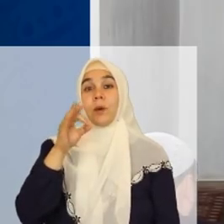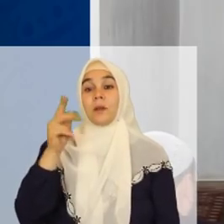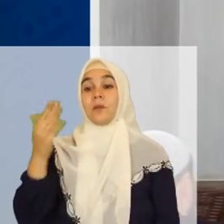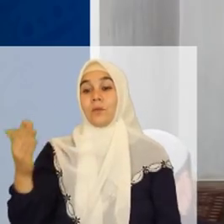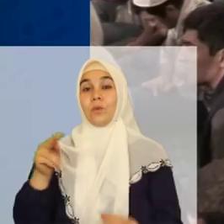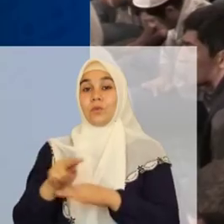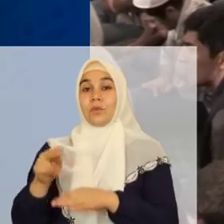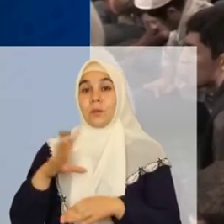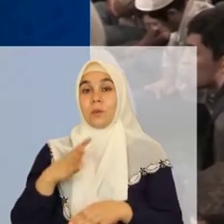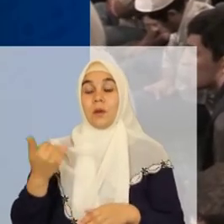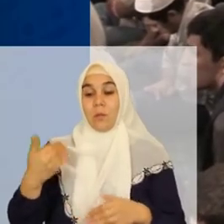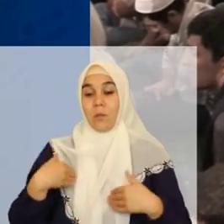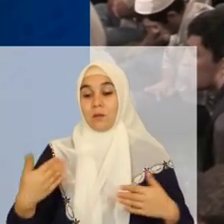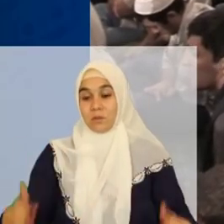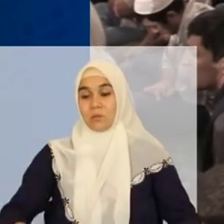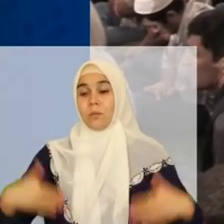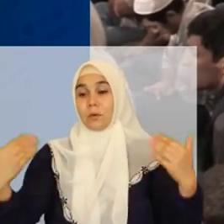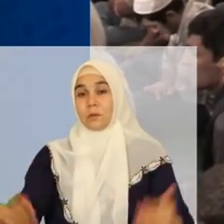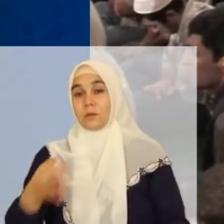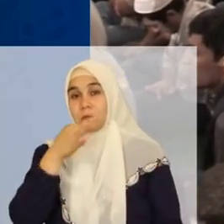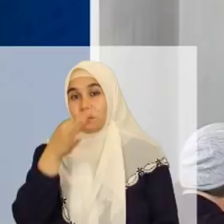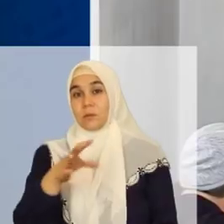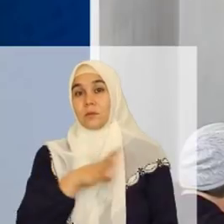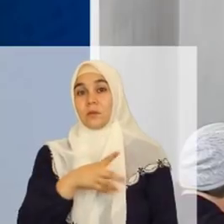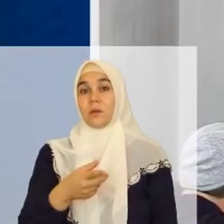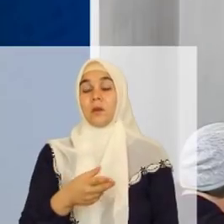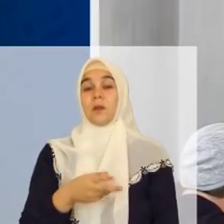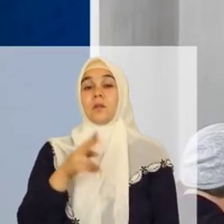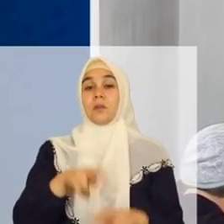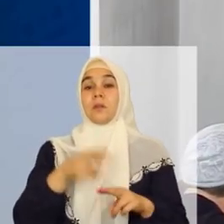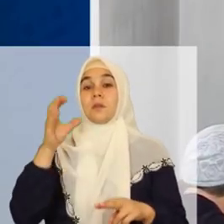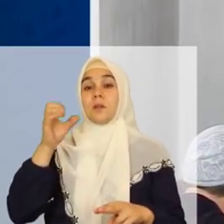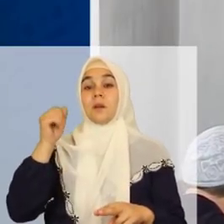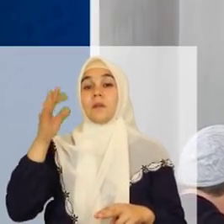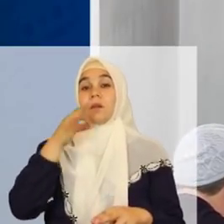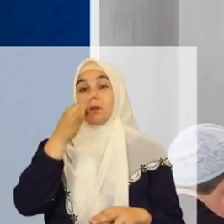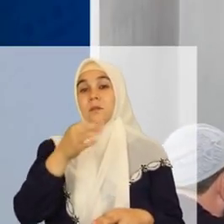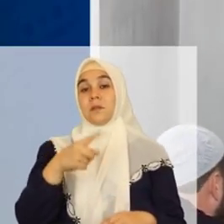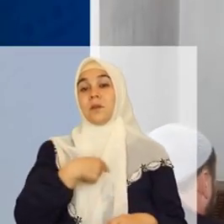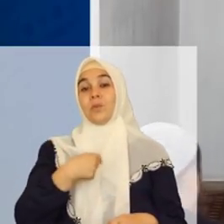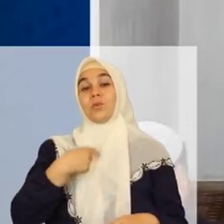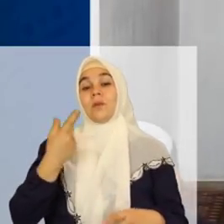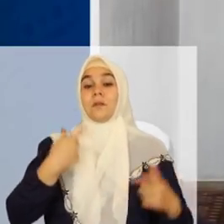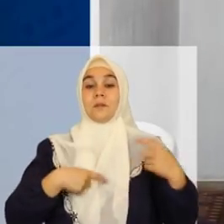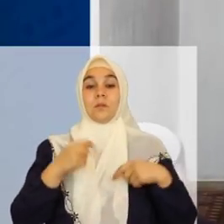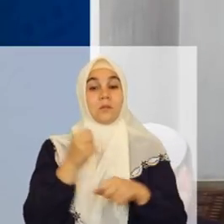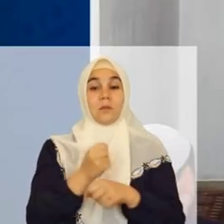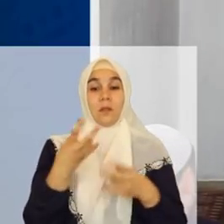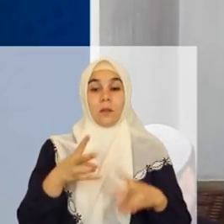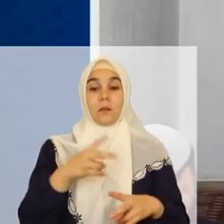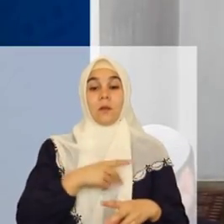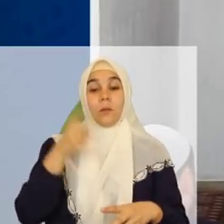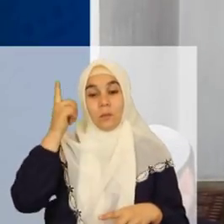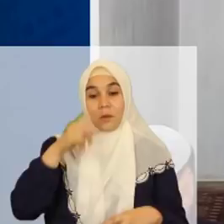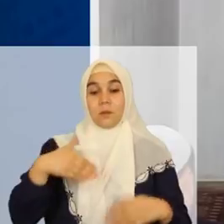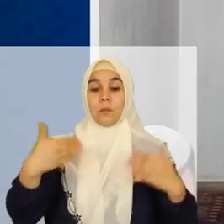ey Allohning rasuli, meni pastga tushib turadi-yu deb aytganlar. Shunda uzoti va barakat san mutakabbirlik uchun qilmaysan deganlar.